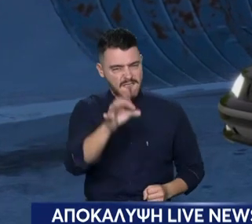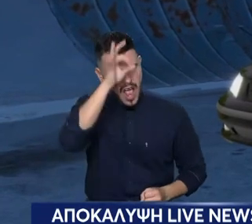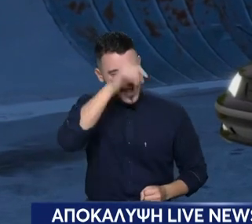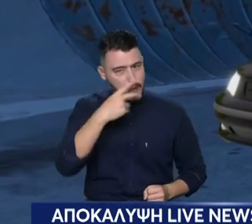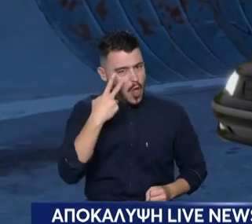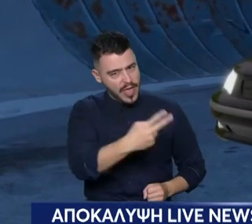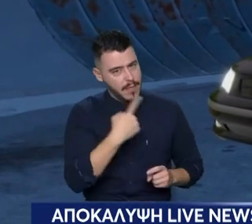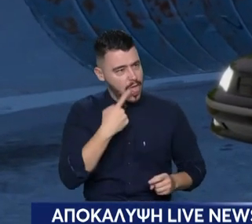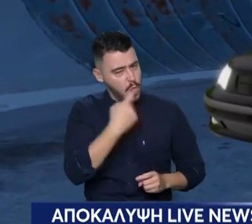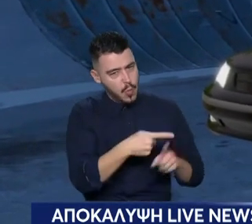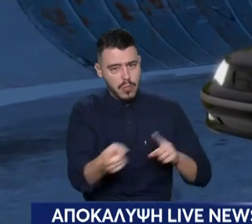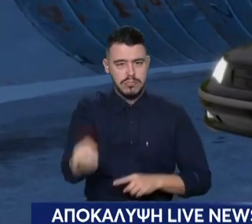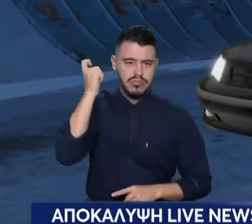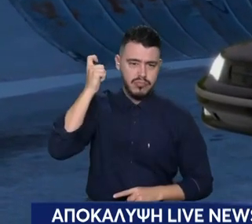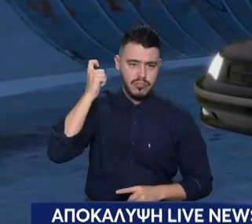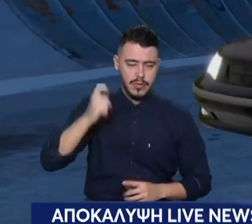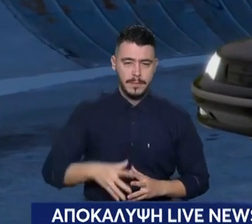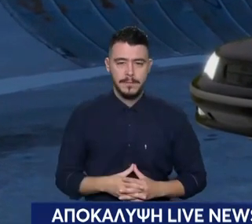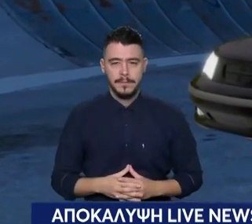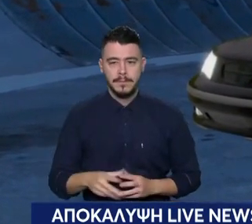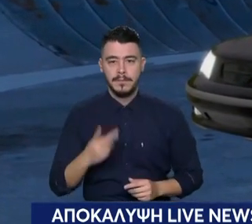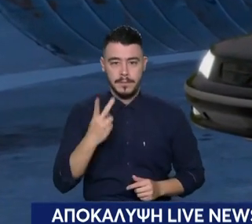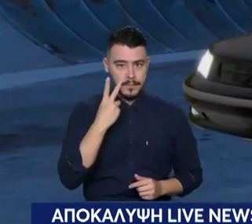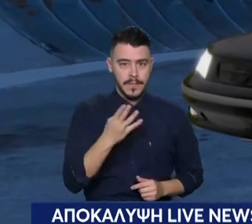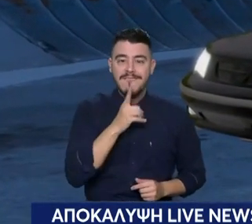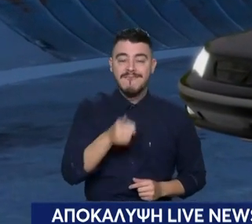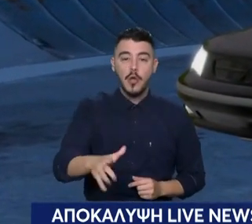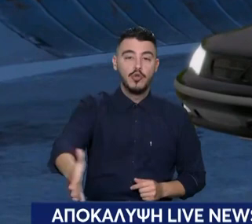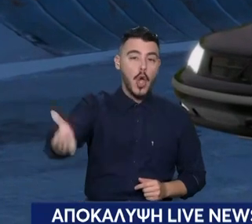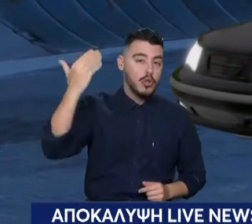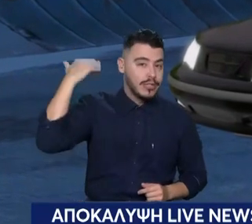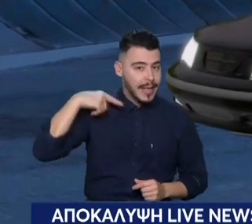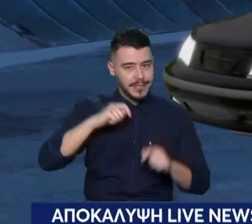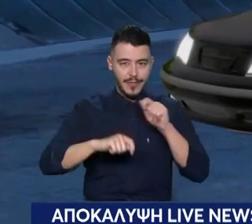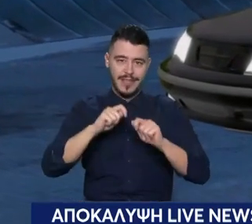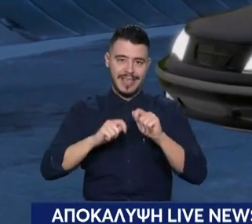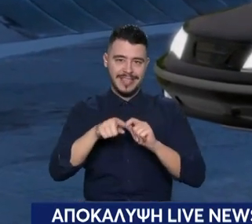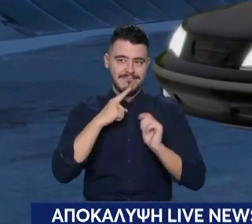πυροβόλησε. Αυτό λοιπόν ήταν που είχε γίνει, όπως το βλέπετε εδώ, στο γράφημα που τότε είχαμε φτιάξει.